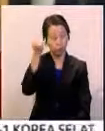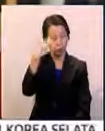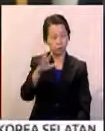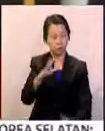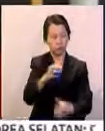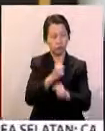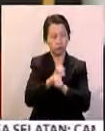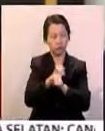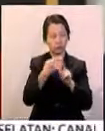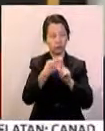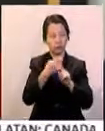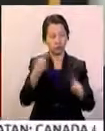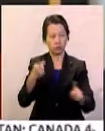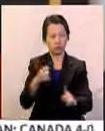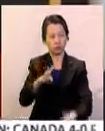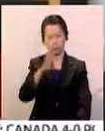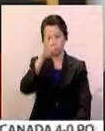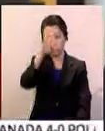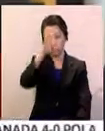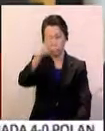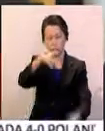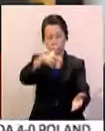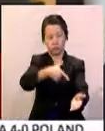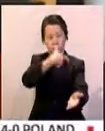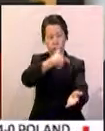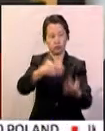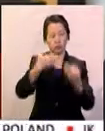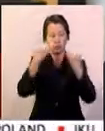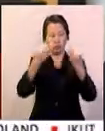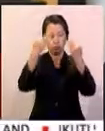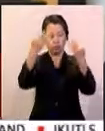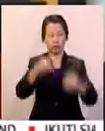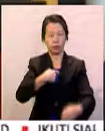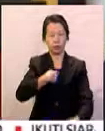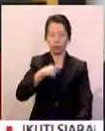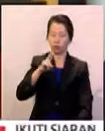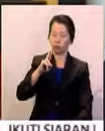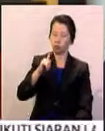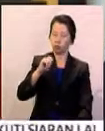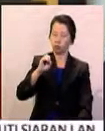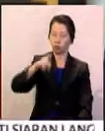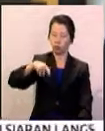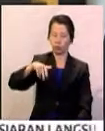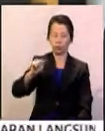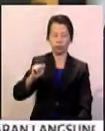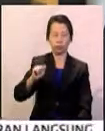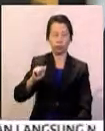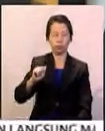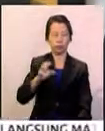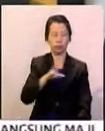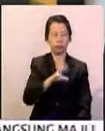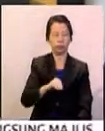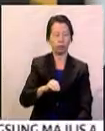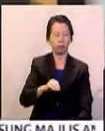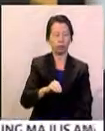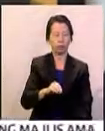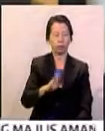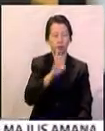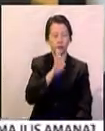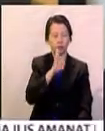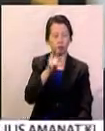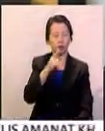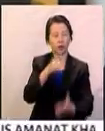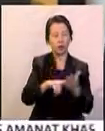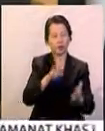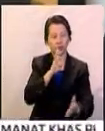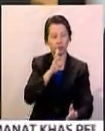dapat daripada pencipta lagu yang mempopularkan Utopia dulu, iaitu pencipta lagu Misali Cintaku, iaitu Wajo. Dia cakap apa